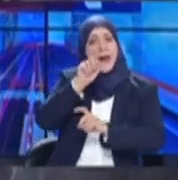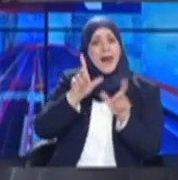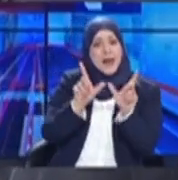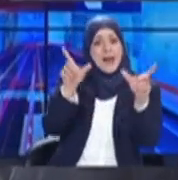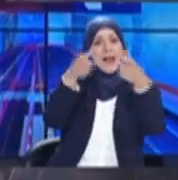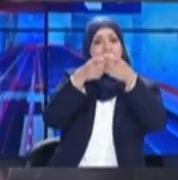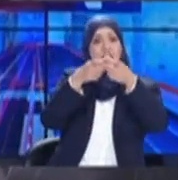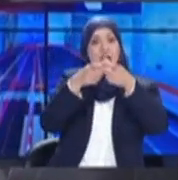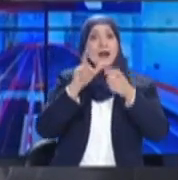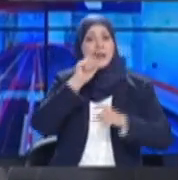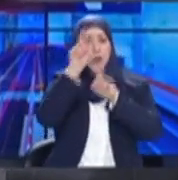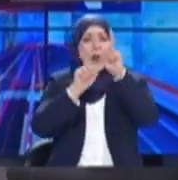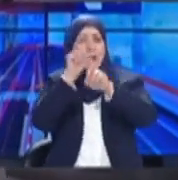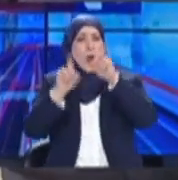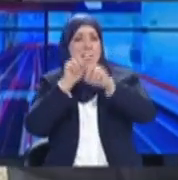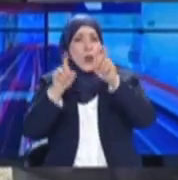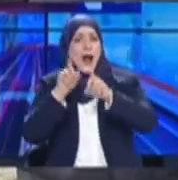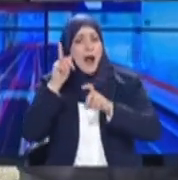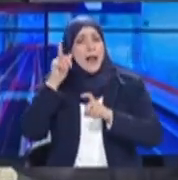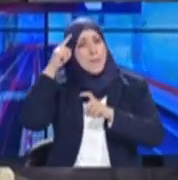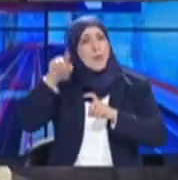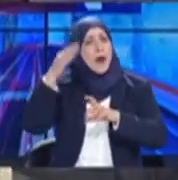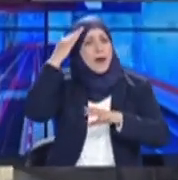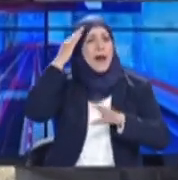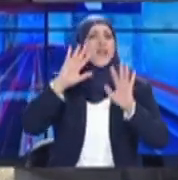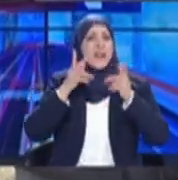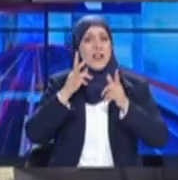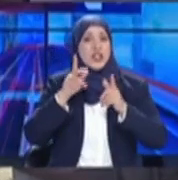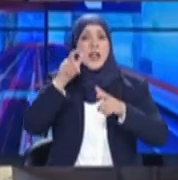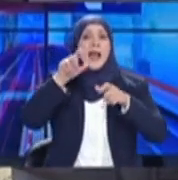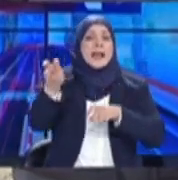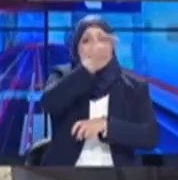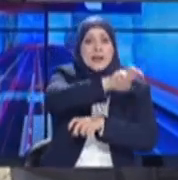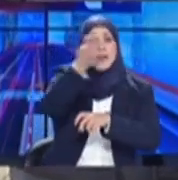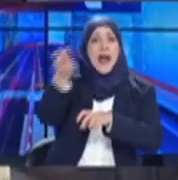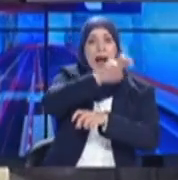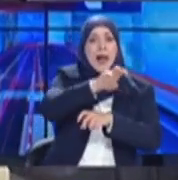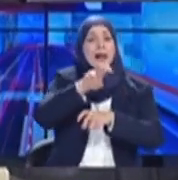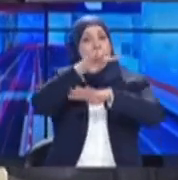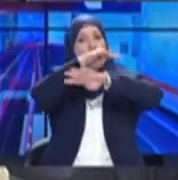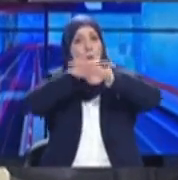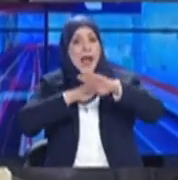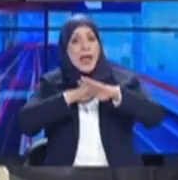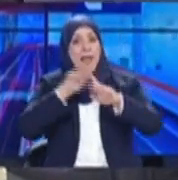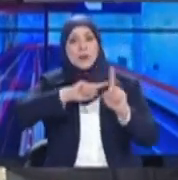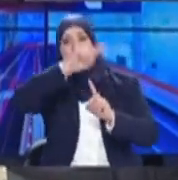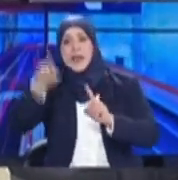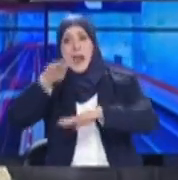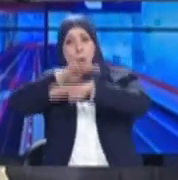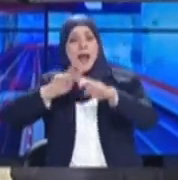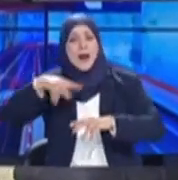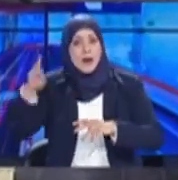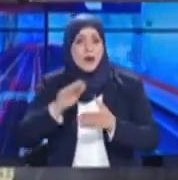جميع مكونات المجتمع المدني في ولايه الجسر يكون تنسيق عام هذه القرار الاخ دينيه